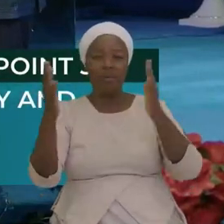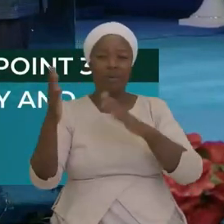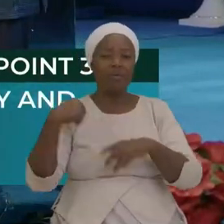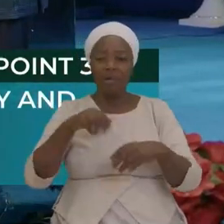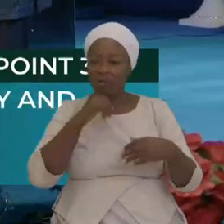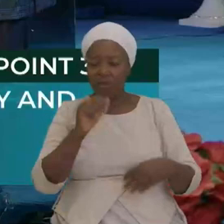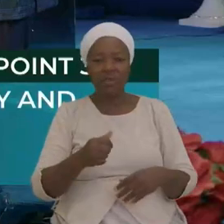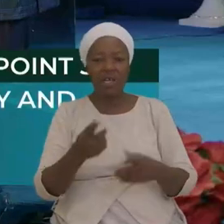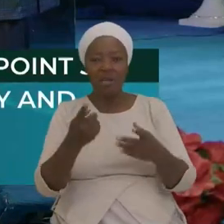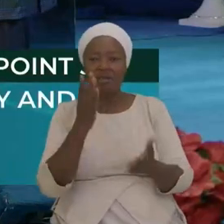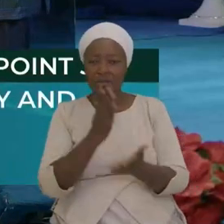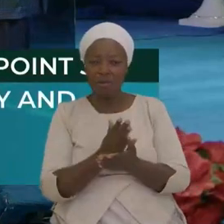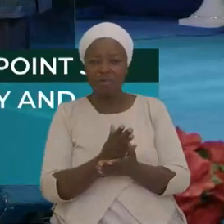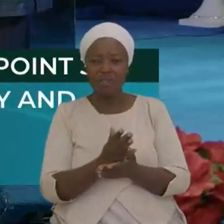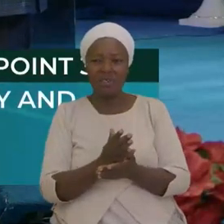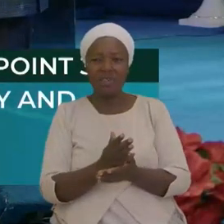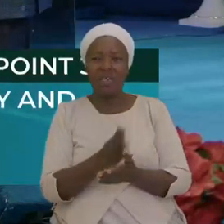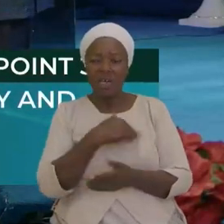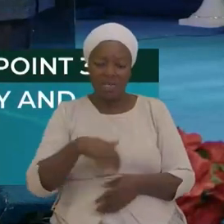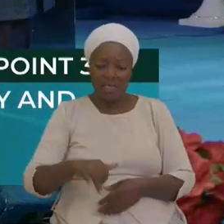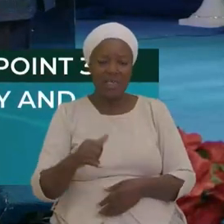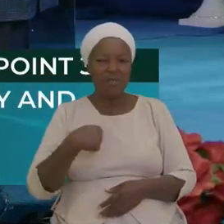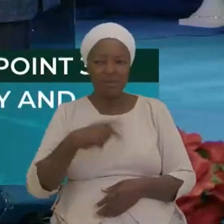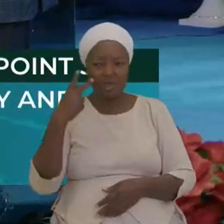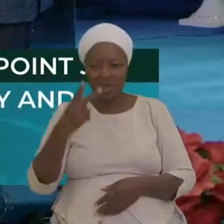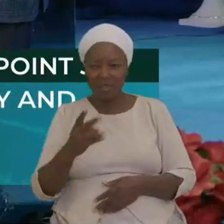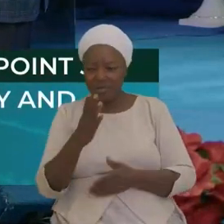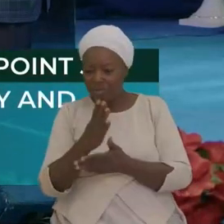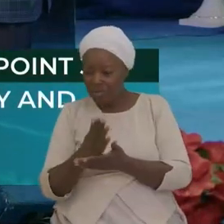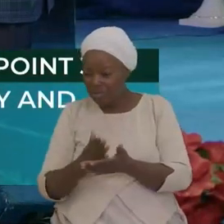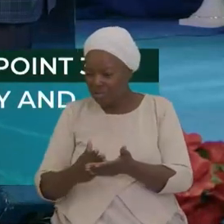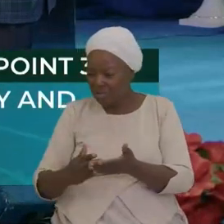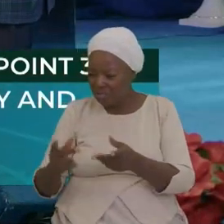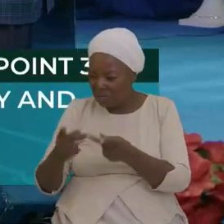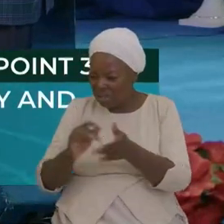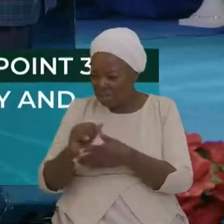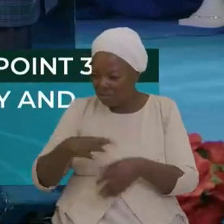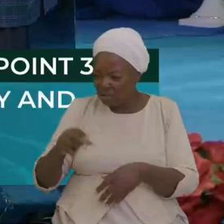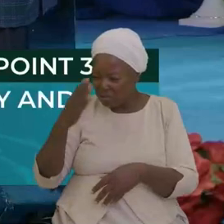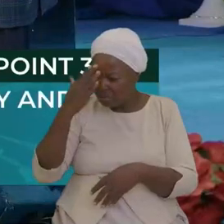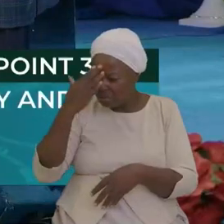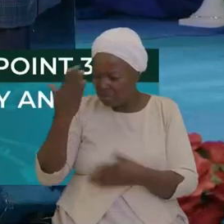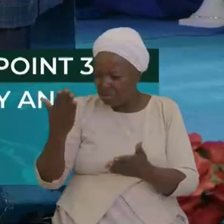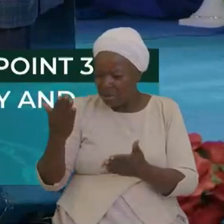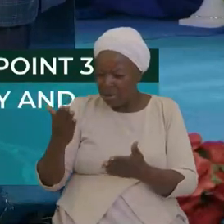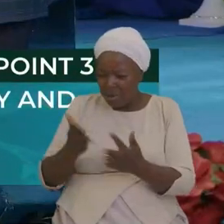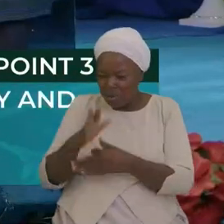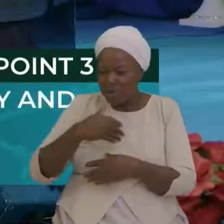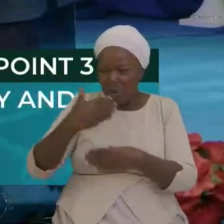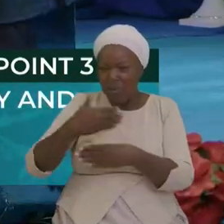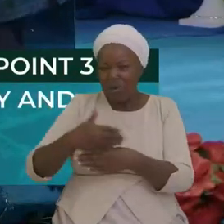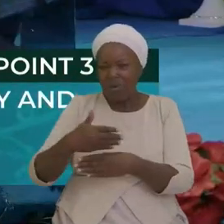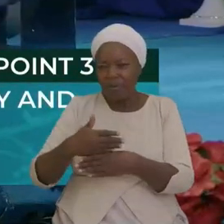Nous n'avons pas encore atterri. Et nous voyons des territoires familiers par